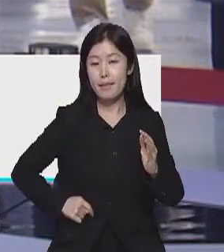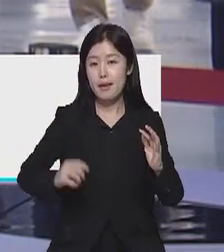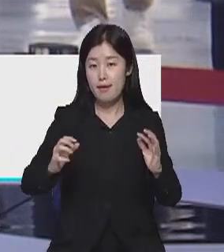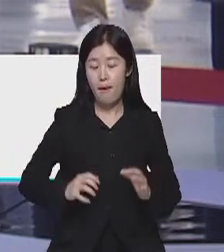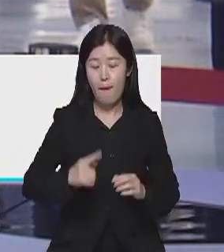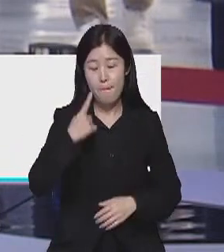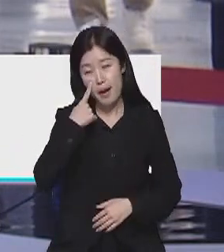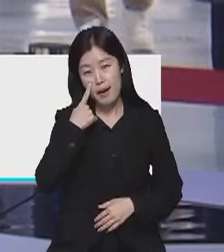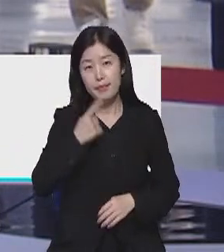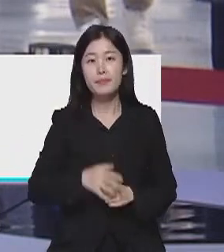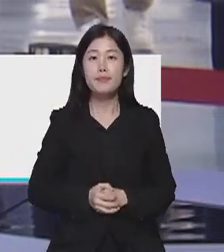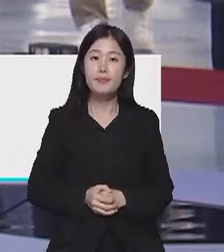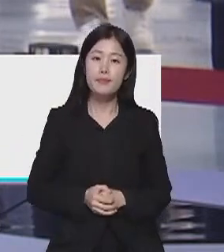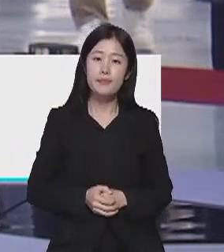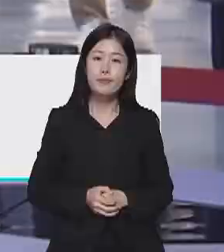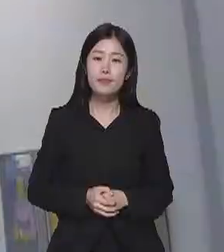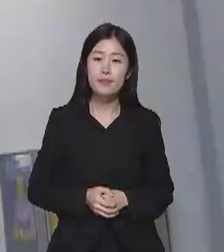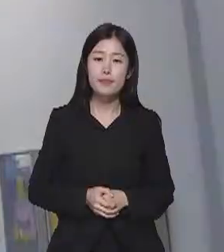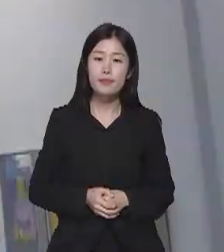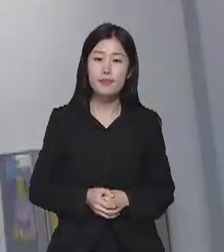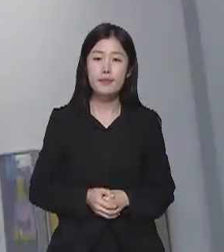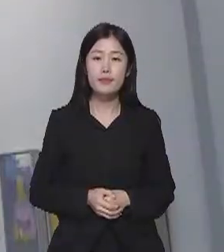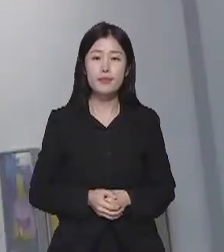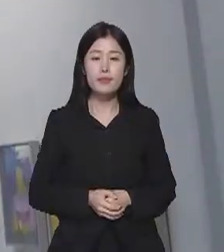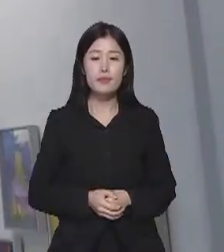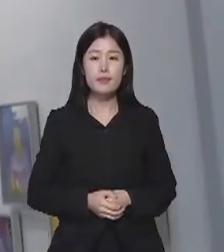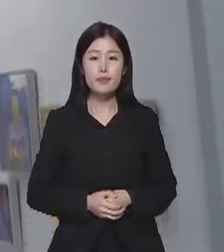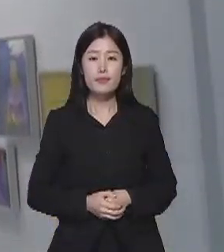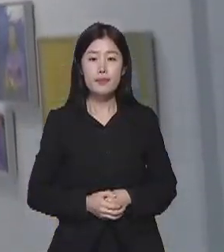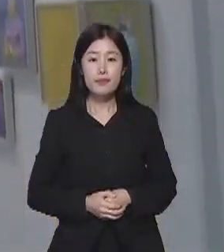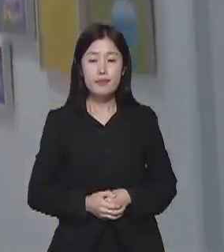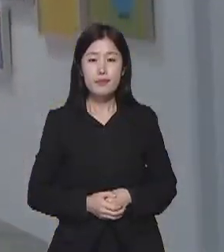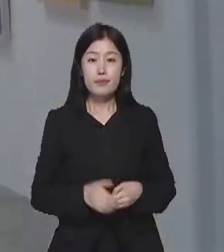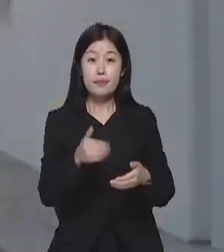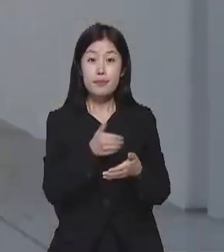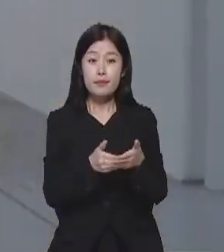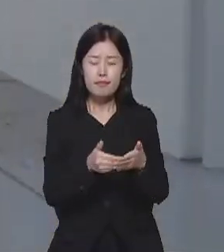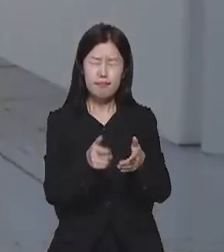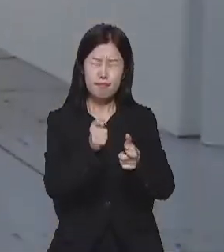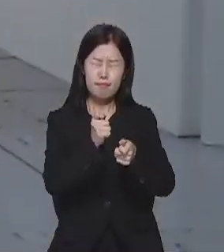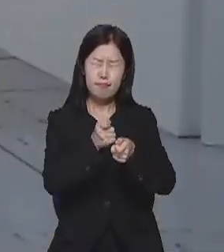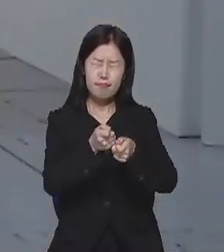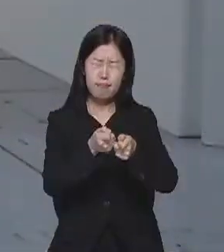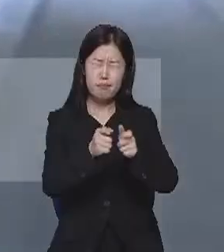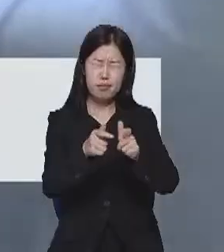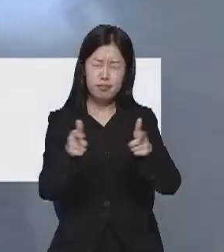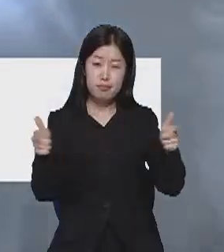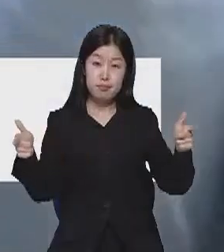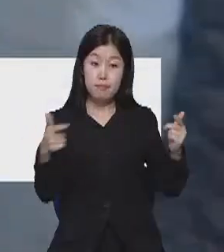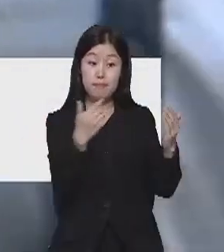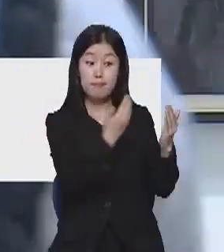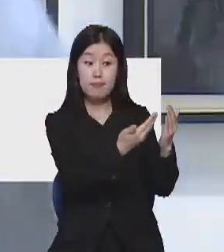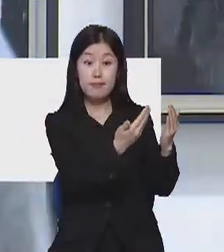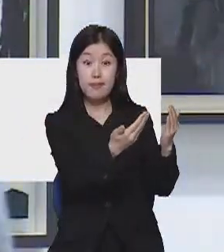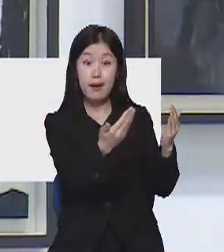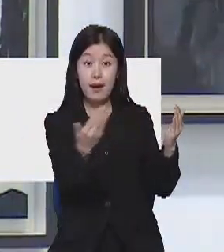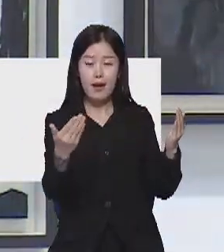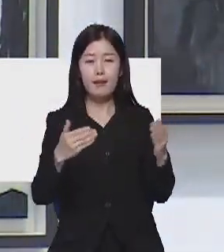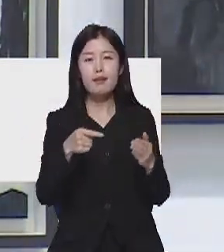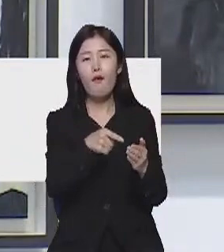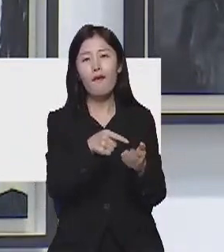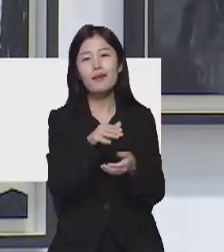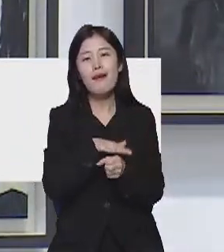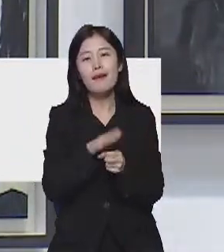신민지 기자입니다 각양각색의 그림들로 가득한 전시장이 미술 애호가들로